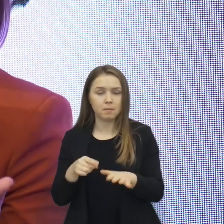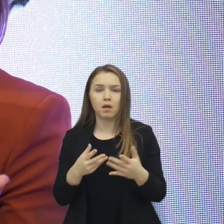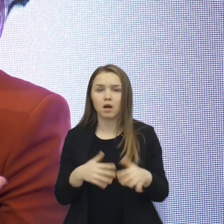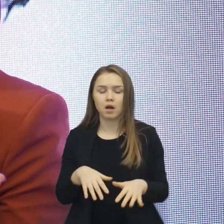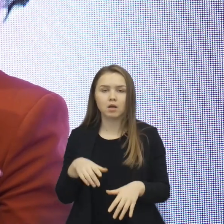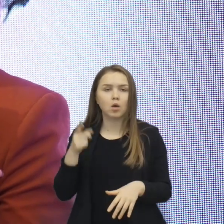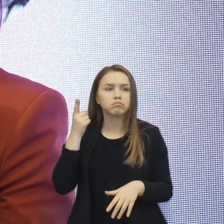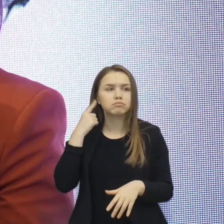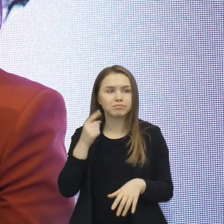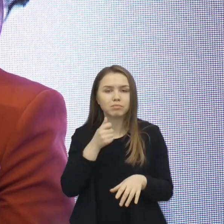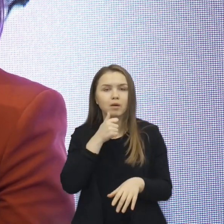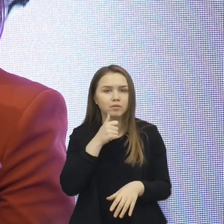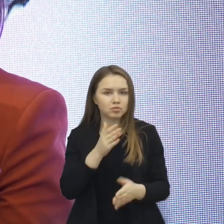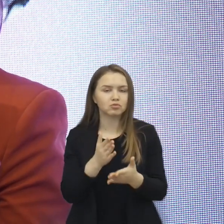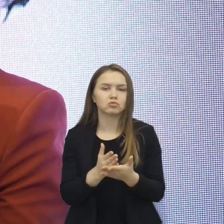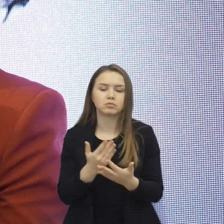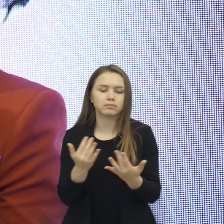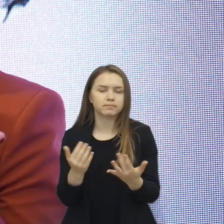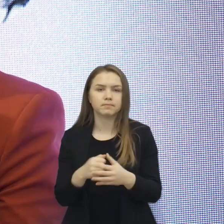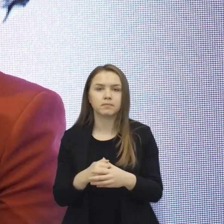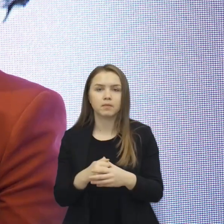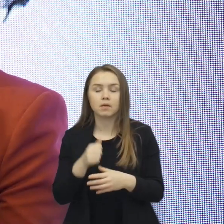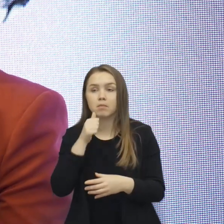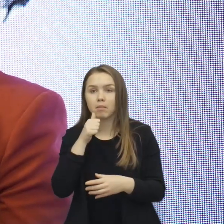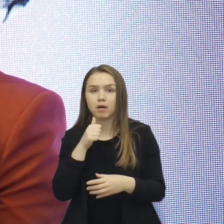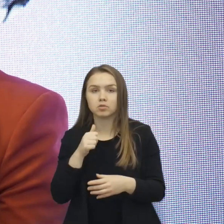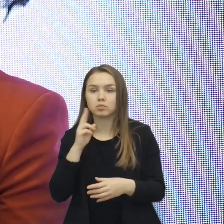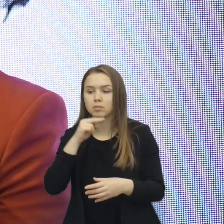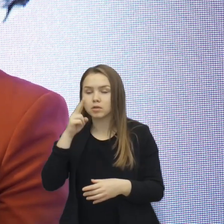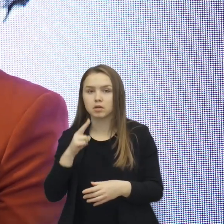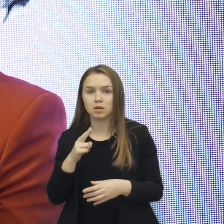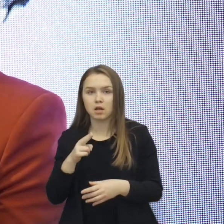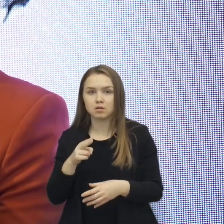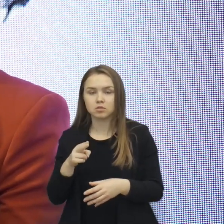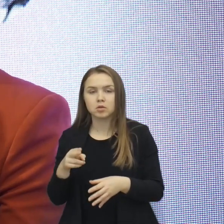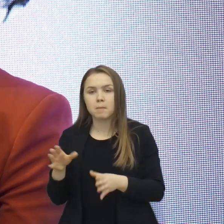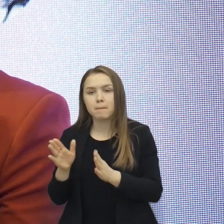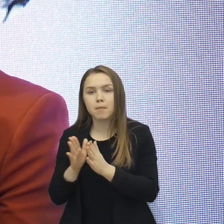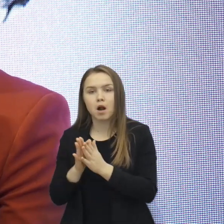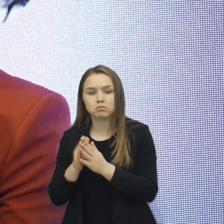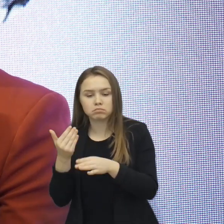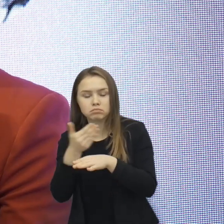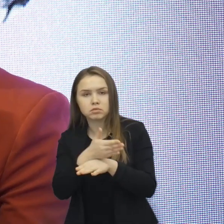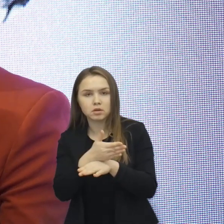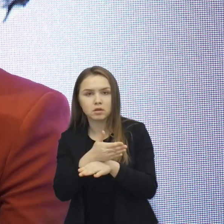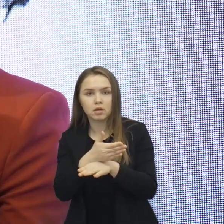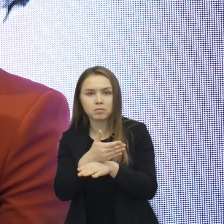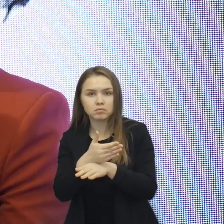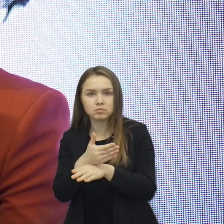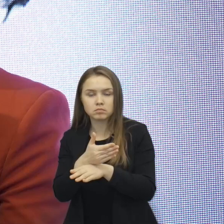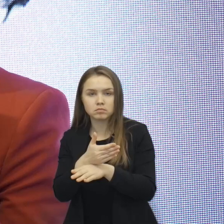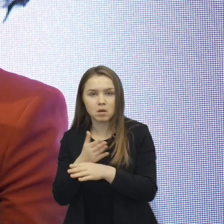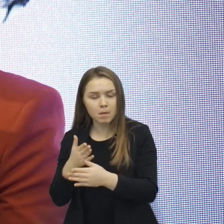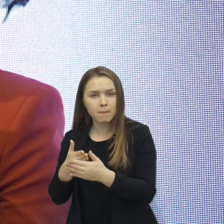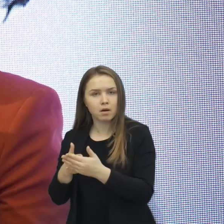pavyzdžių, kur sako, kad kreipiasi su tėvų prašymu, kartu jau remiant tėvams, kad